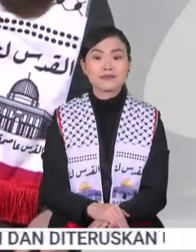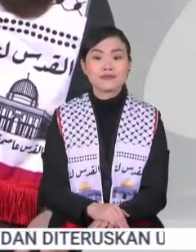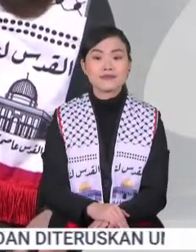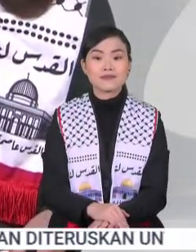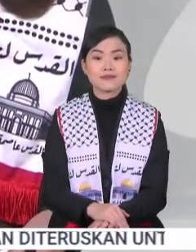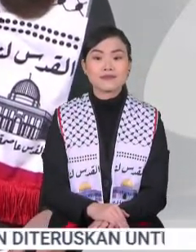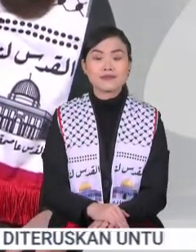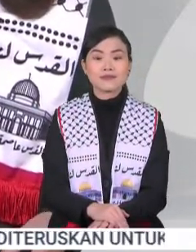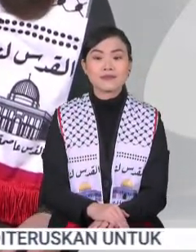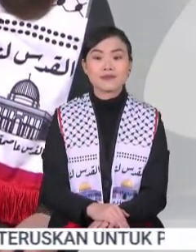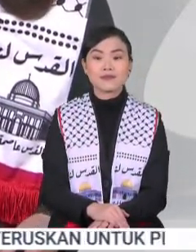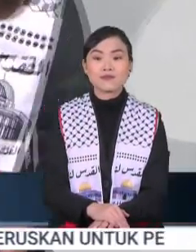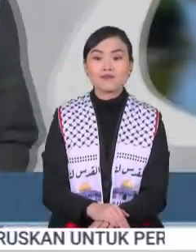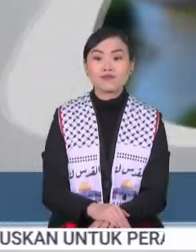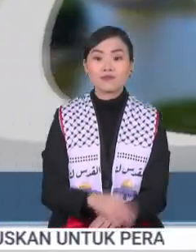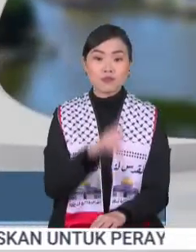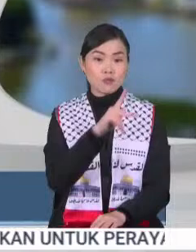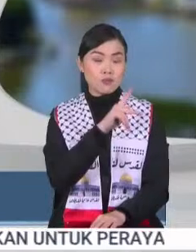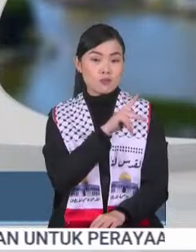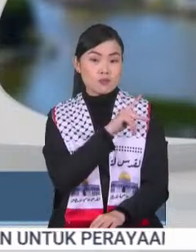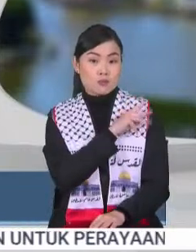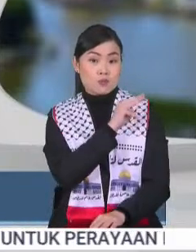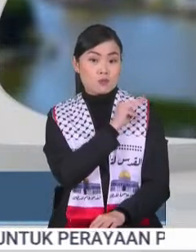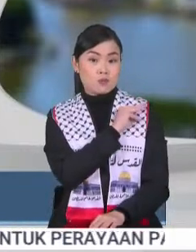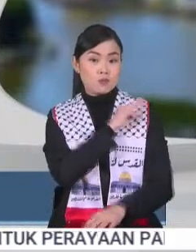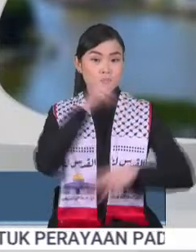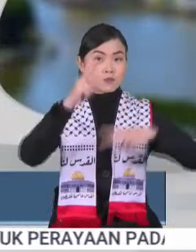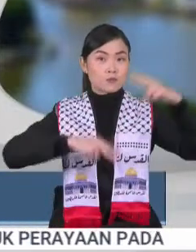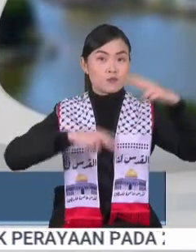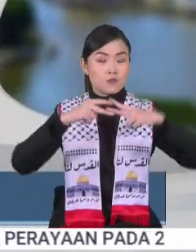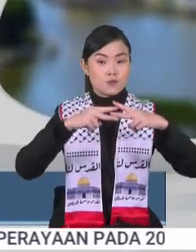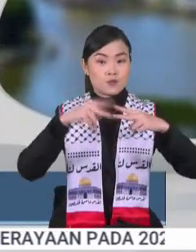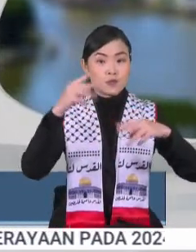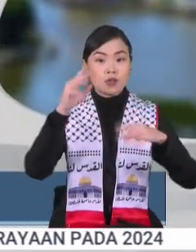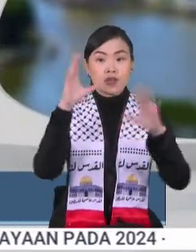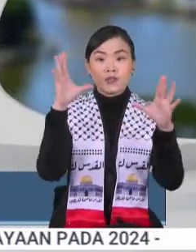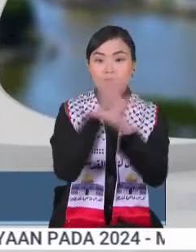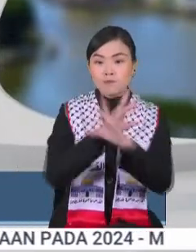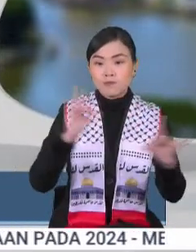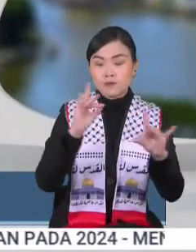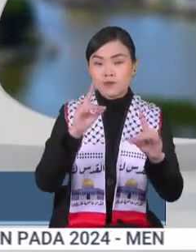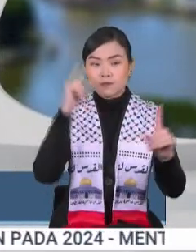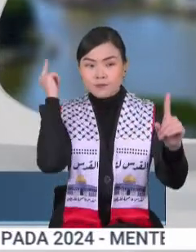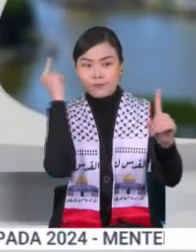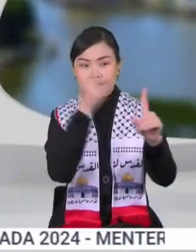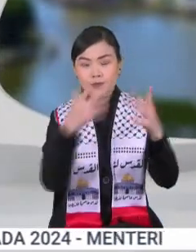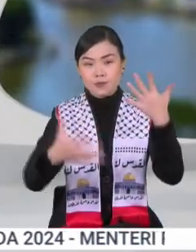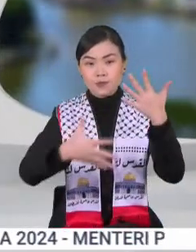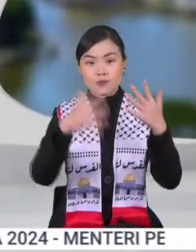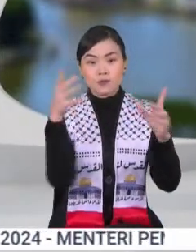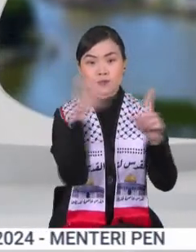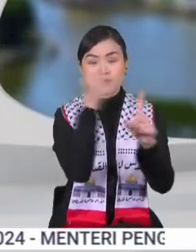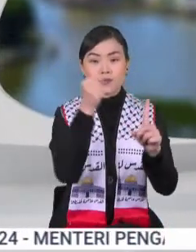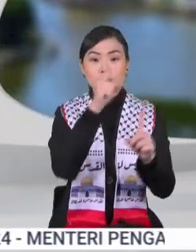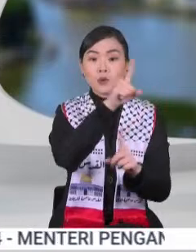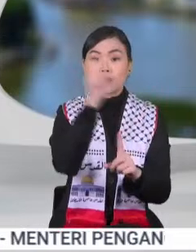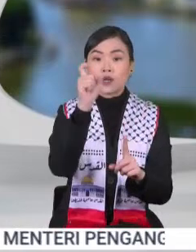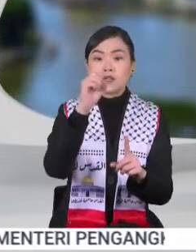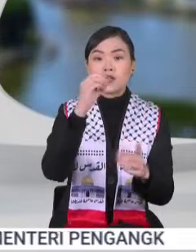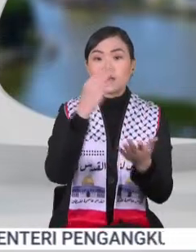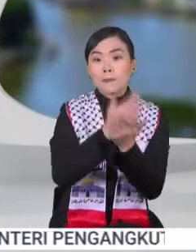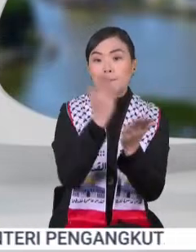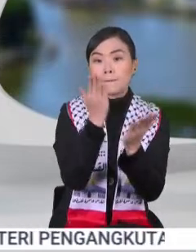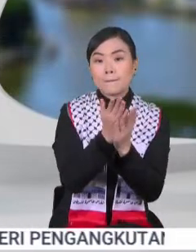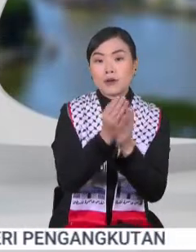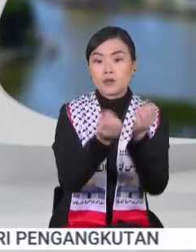bers S Sahi Kementerian infrastruktur dan pembangunan pelabuhan Sarawak mpd menyasarkan mencapai 100% perbelanjaan